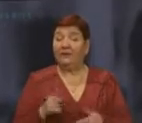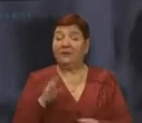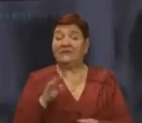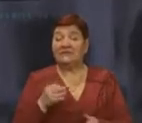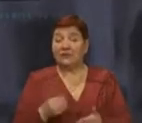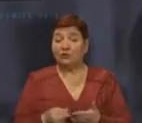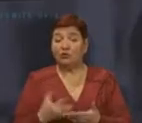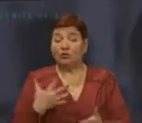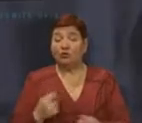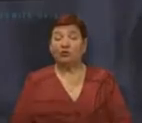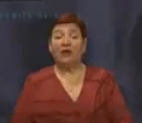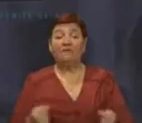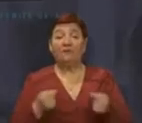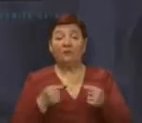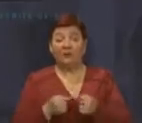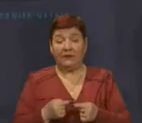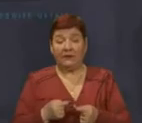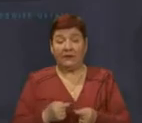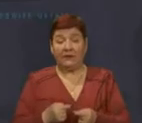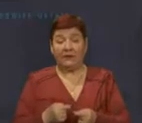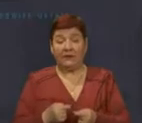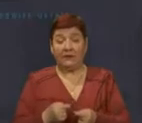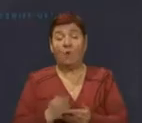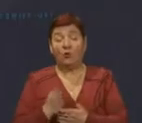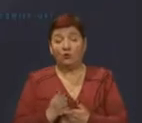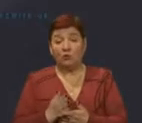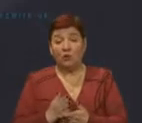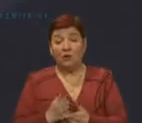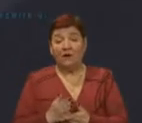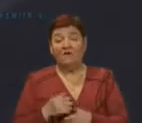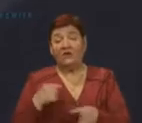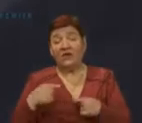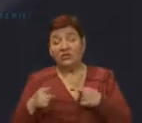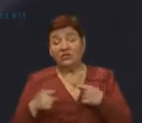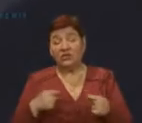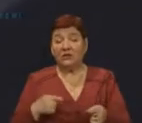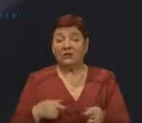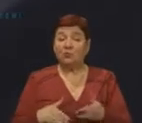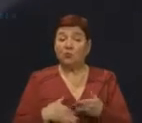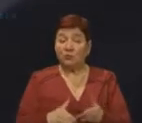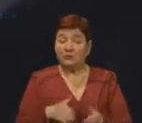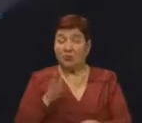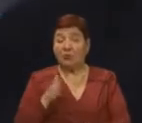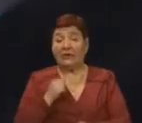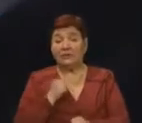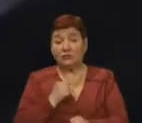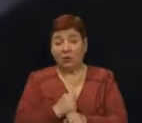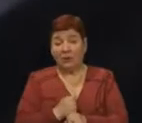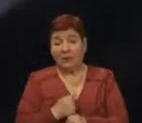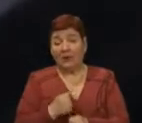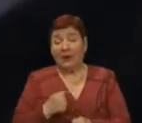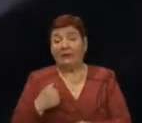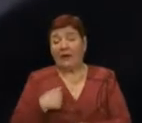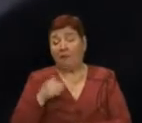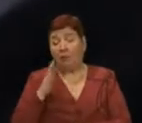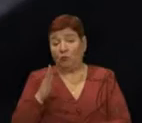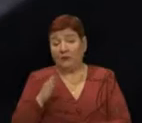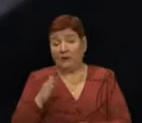це здорожчання відповідних послуг. Можливо, воно буде в інший спосіб зроблено, але нам без